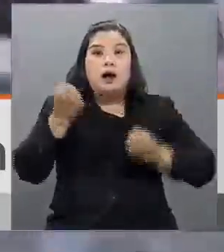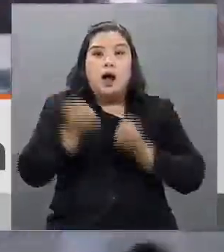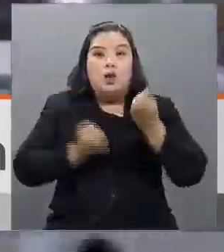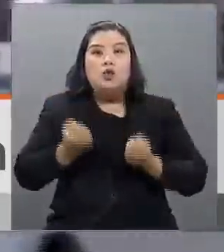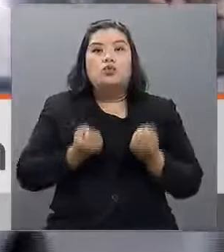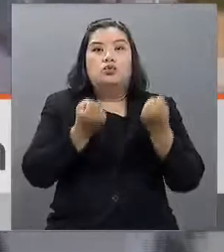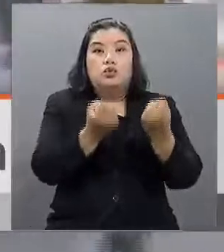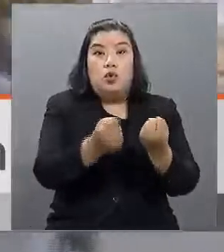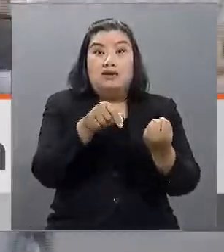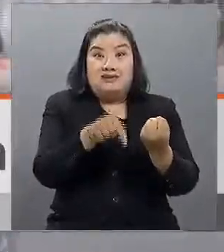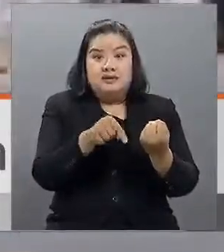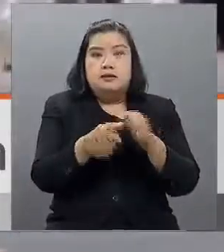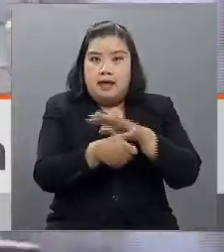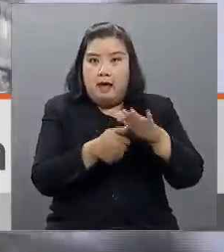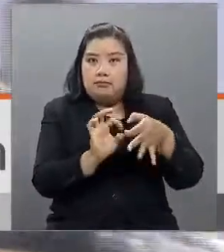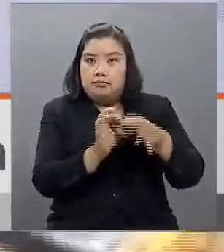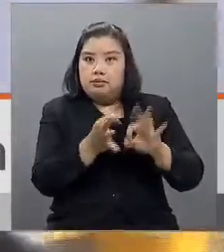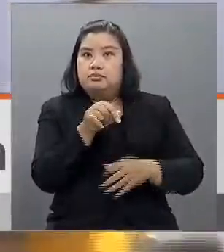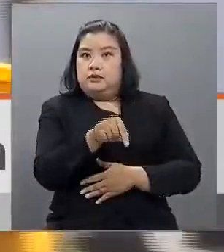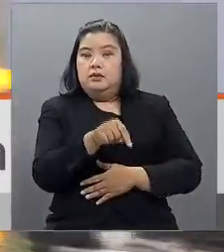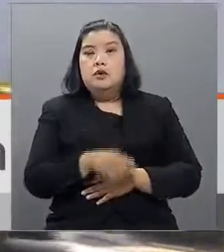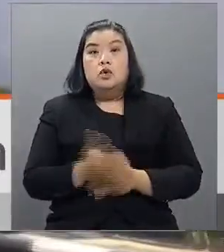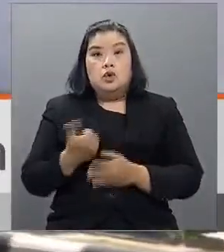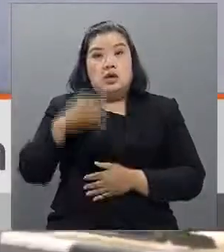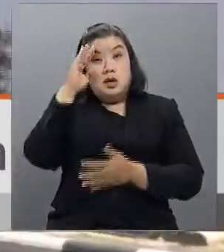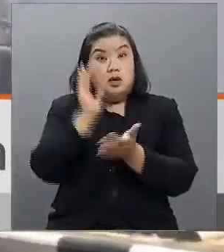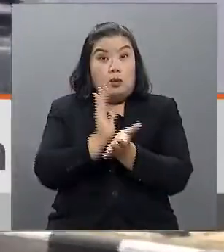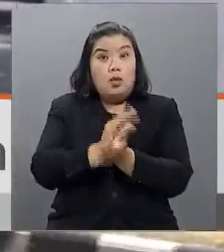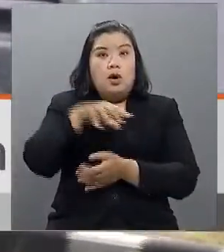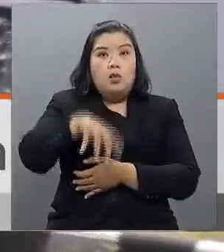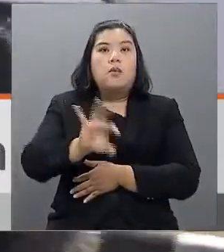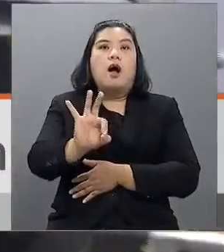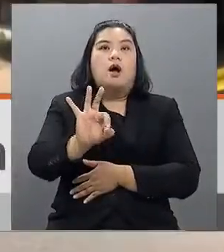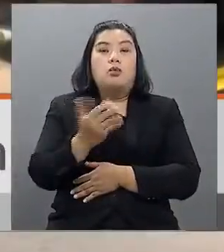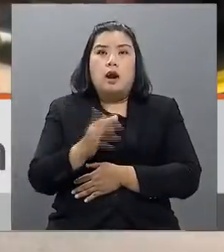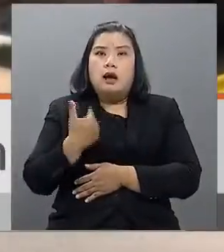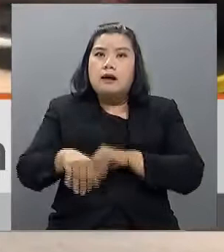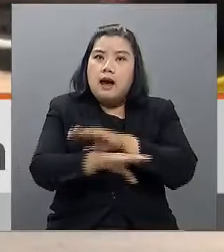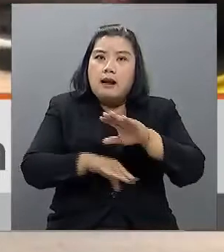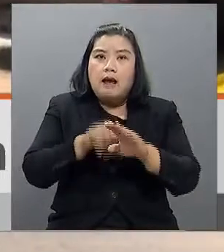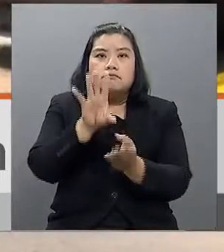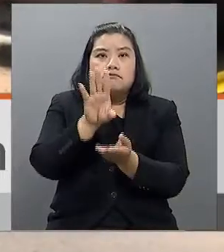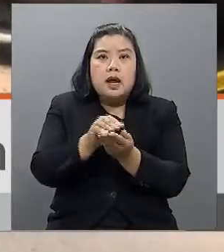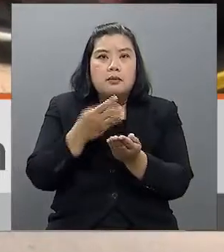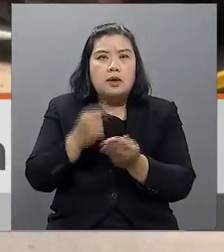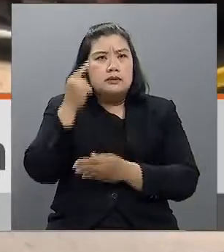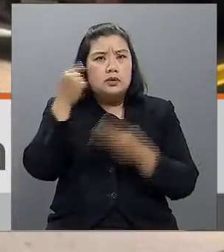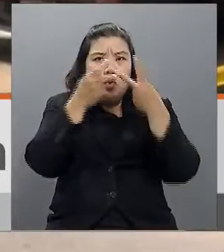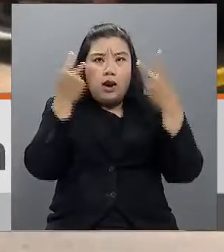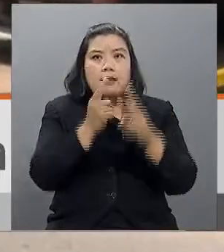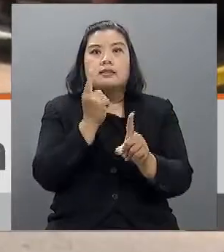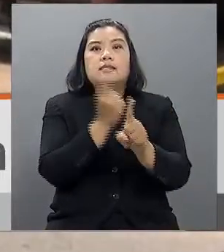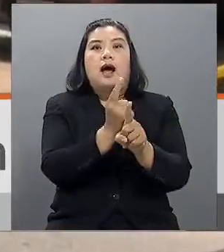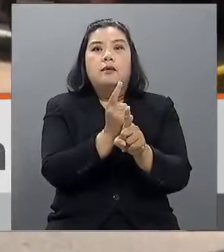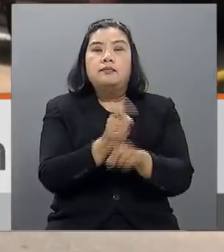ภูธรภาค 9ระบบนะคะว่าว่าทางจรที่นั้นอยู่ระหว่างการสืบสวนและติดตามตัวผู้ก่อเหตุค่ะซึ่งเชื่อว่าเป็นกลุ่ม